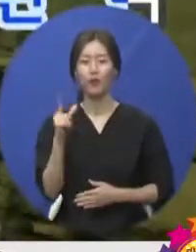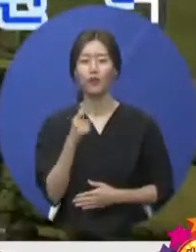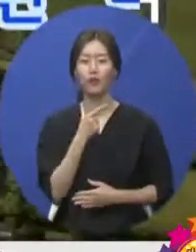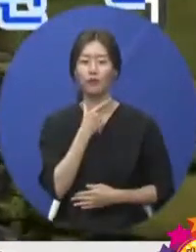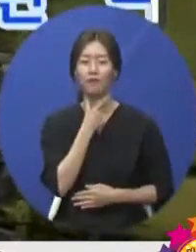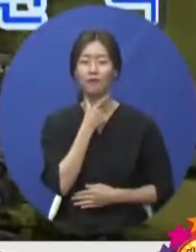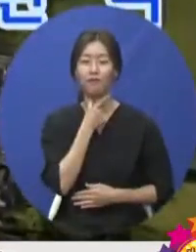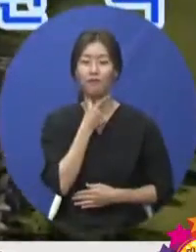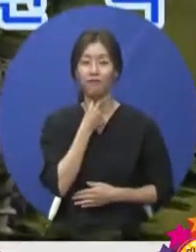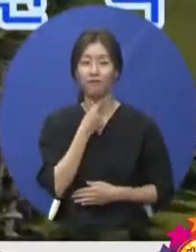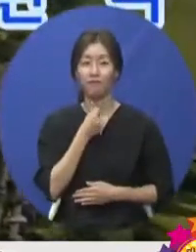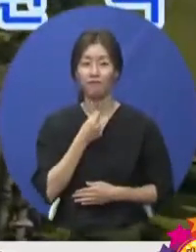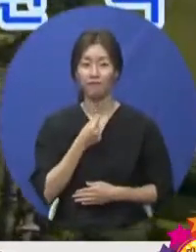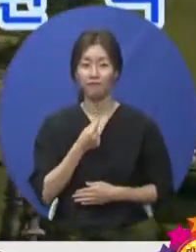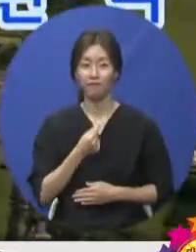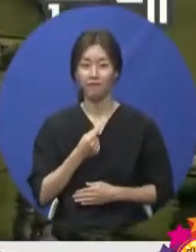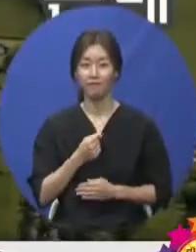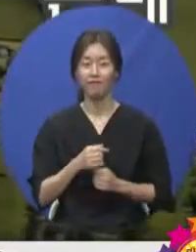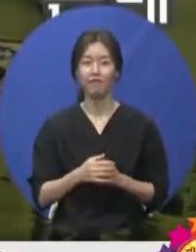애원이란다.